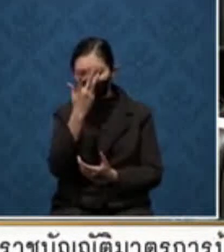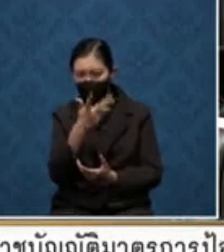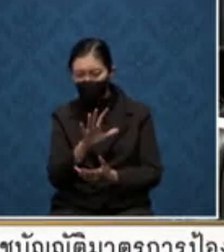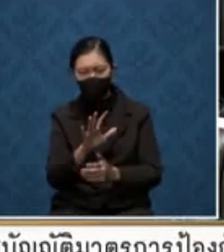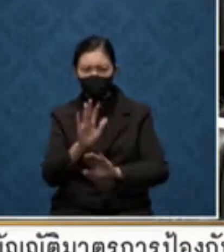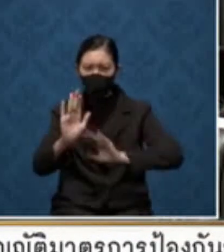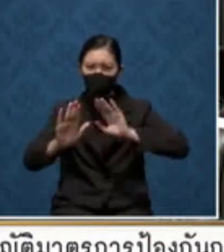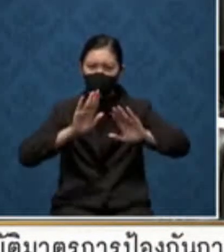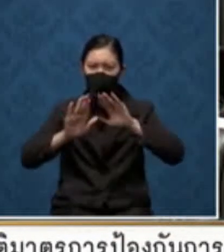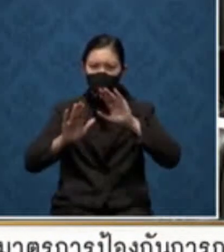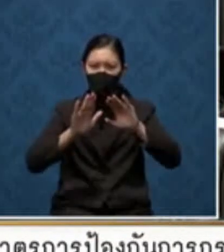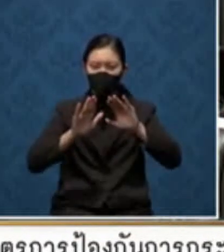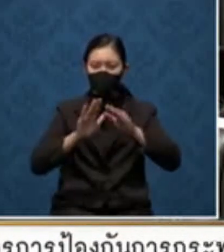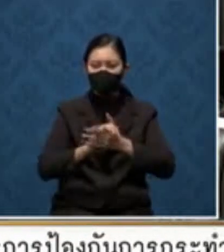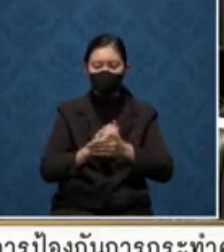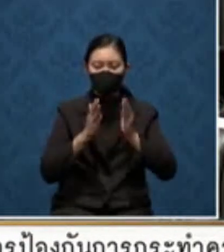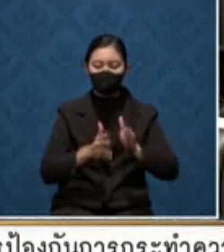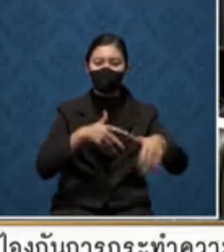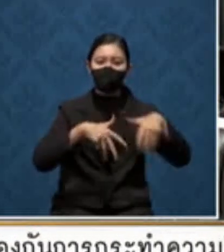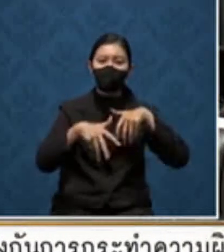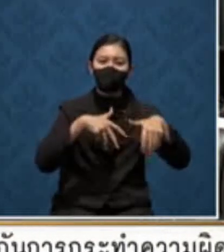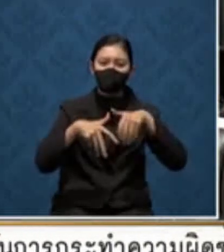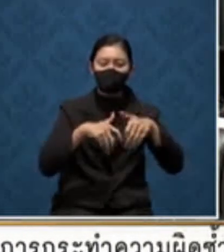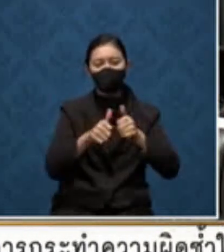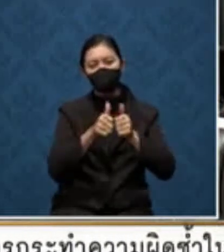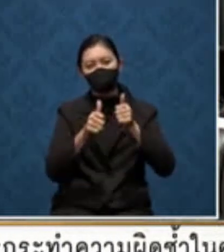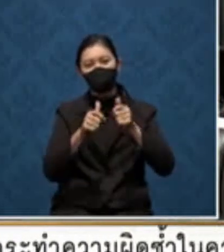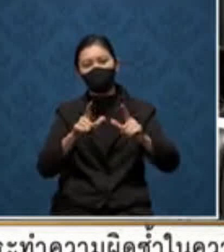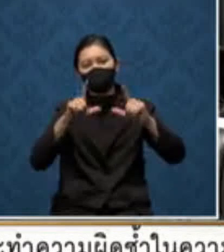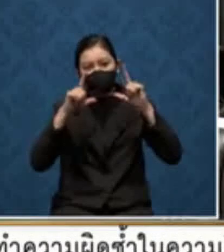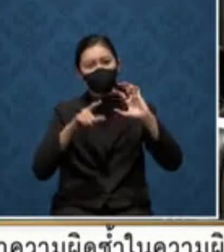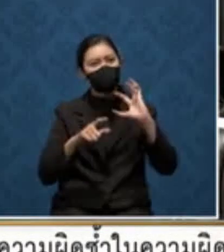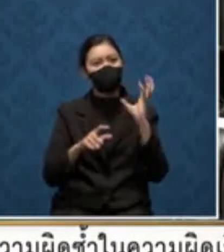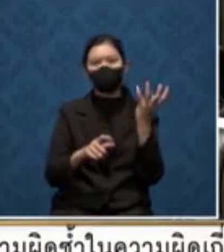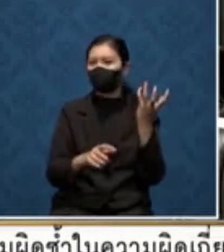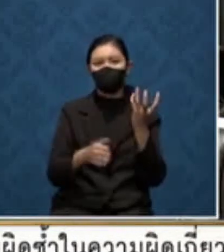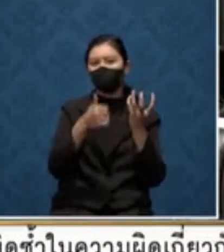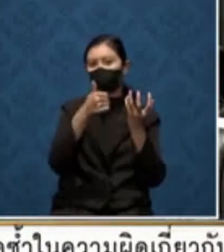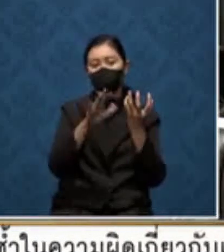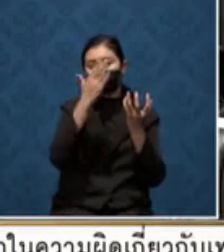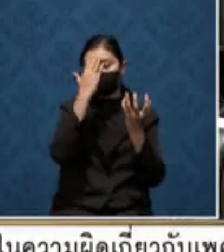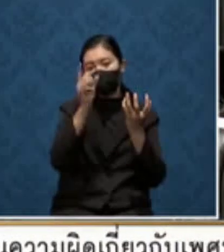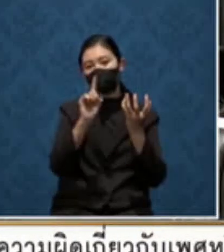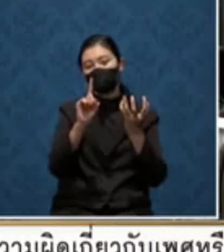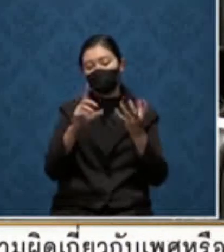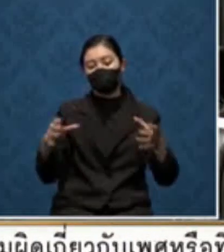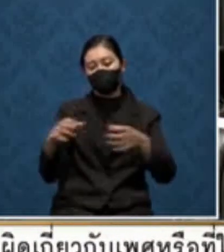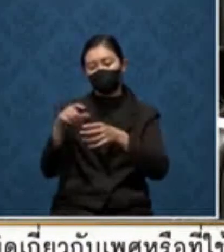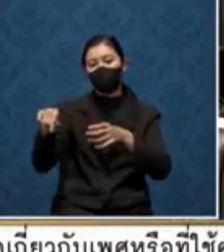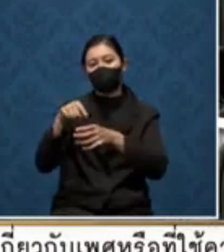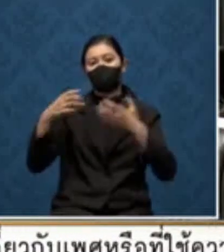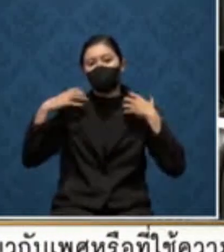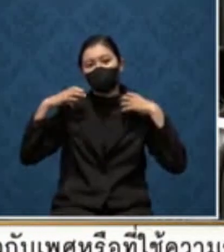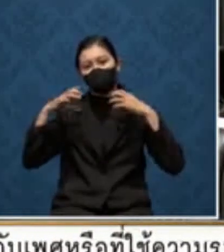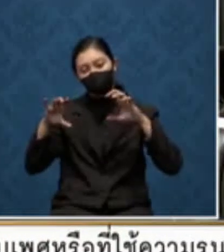ให้พน้ปสชชนไมสามาถถศั HOพระดับโของเข้าได้และโดนคุดรดไยอย่ที่างรฐ